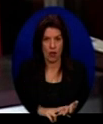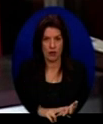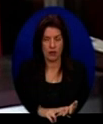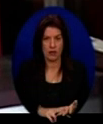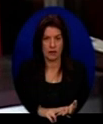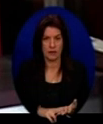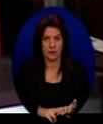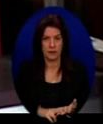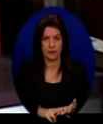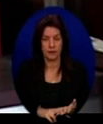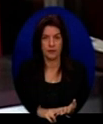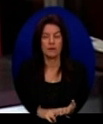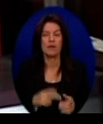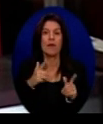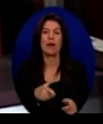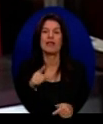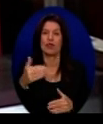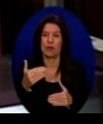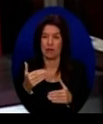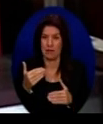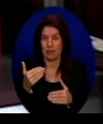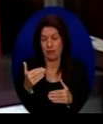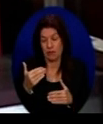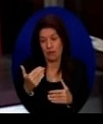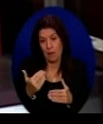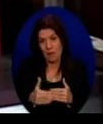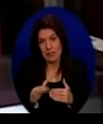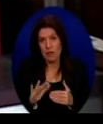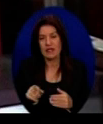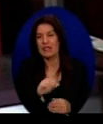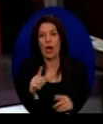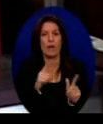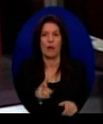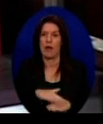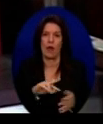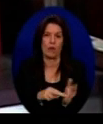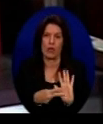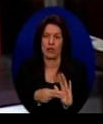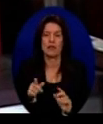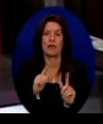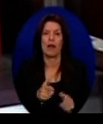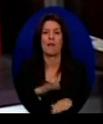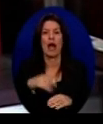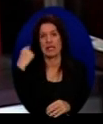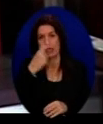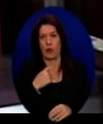המלחמה הזאת בסופו של דבר, זה לא מלחמה על פוליטיקה, זה מלחמה על זהות.